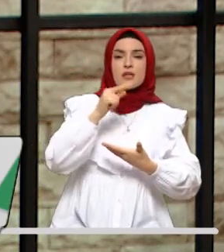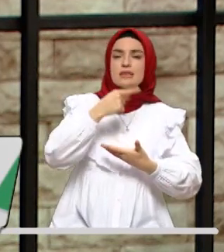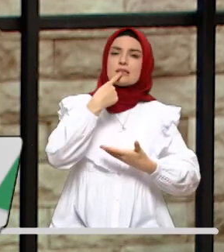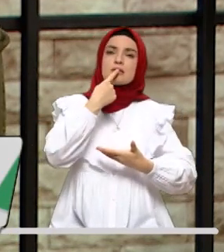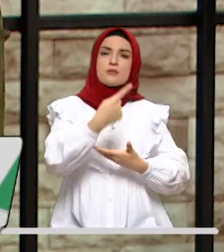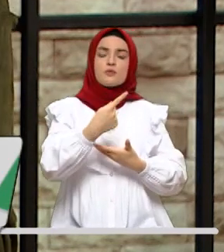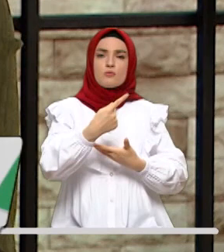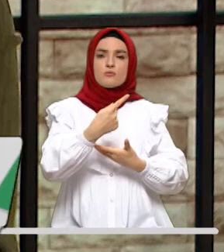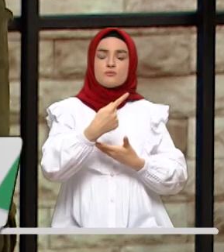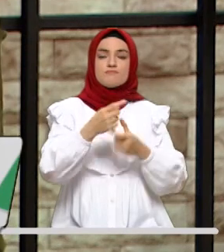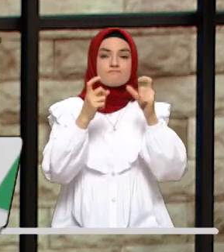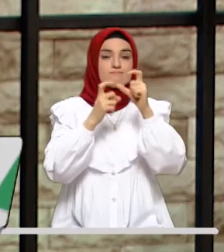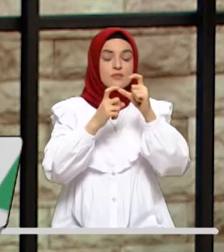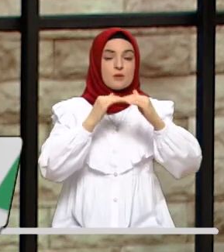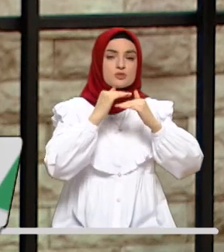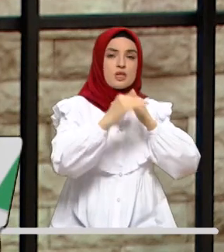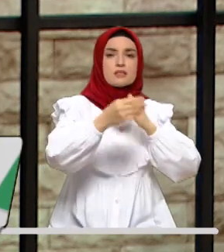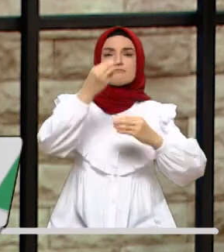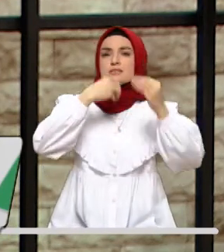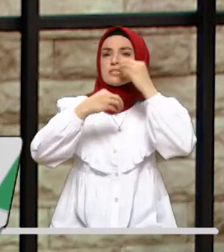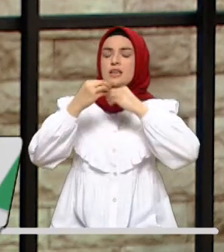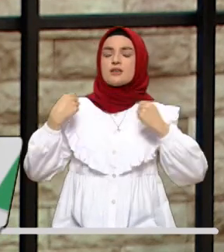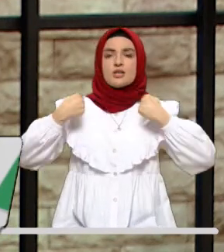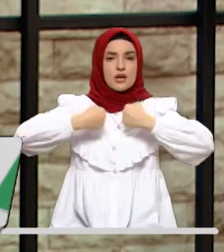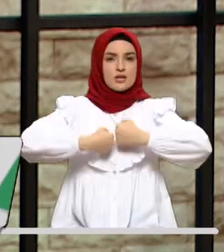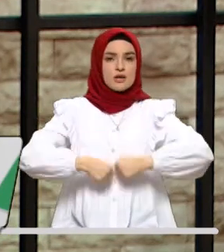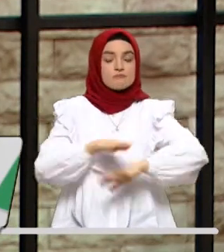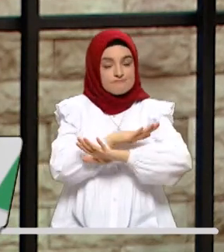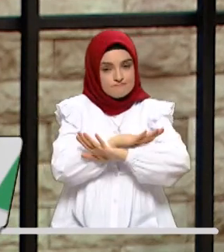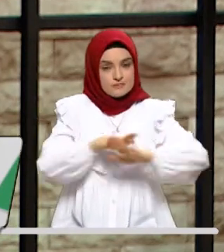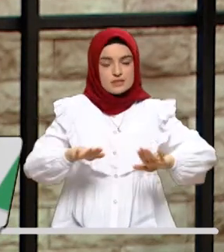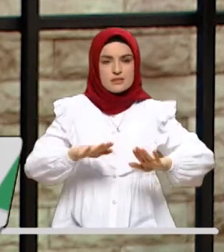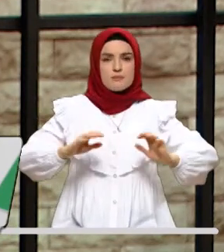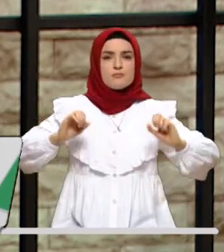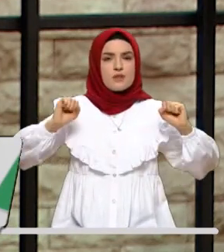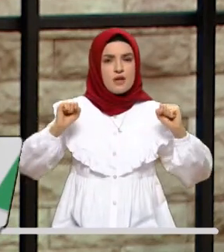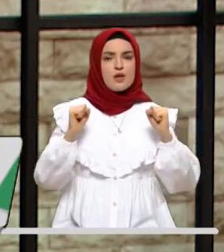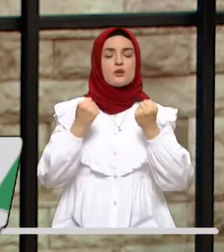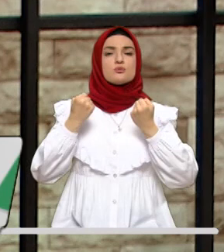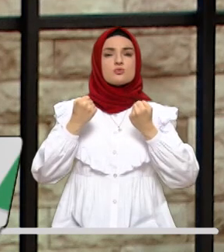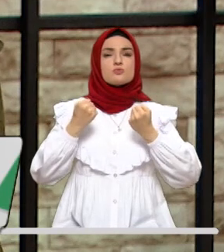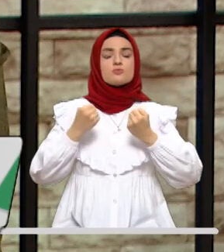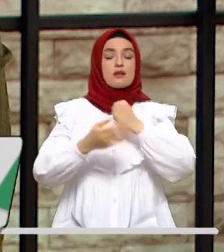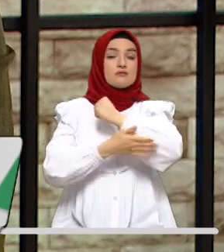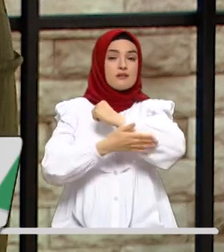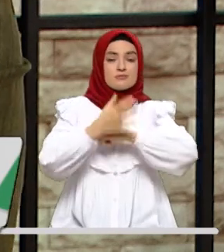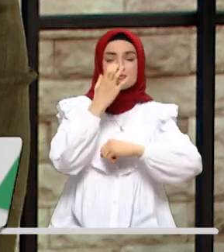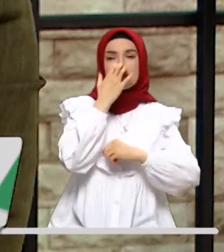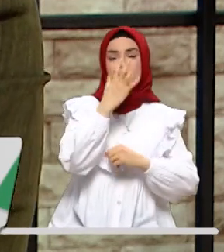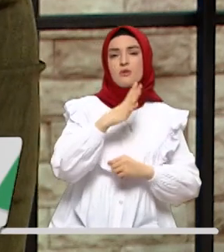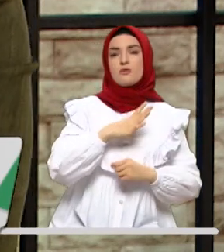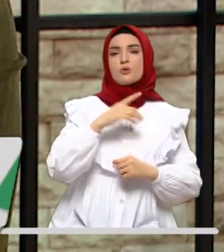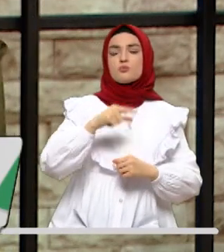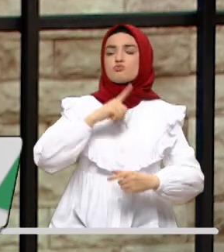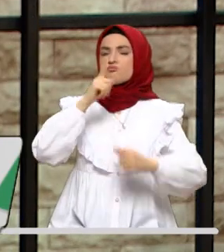ki Sarıkamış halkının yiyeceği giyeceği tükendi. Erzurum'dan, Erzurumlulardan yardım bekliyoruz. Bu